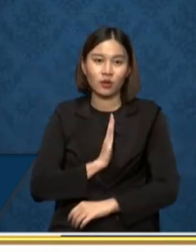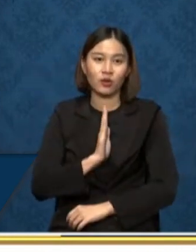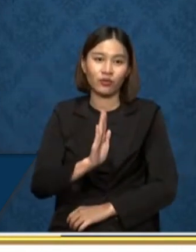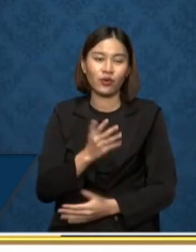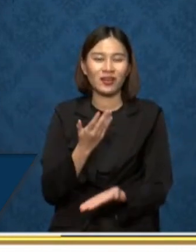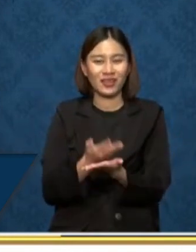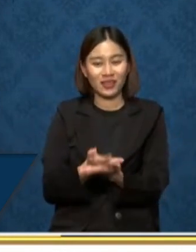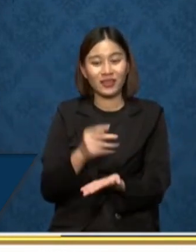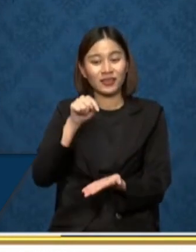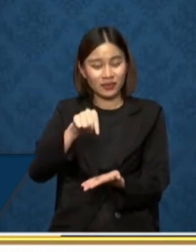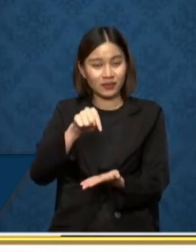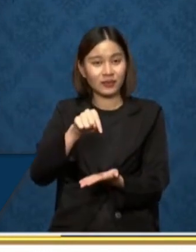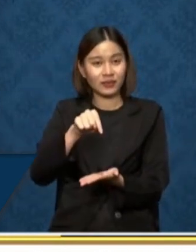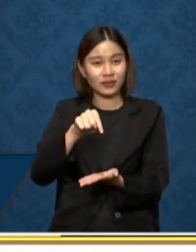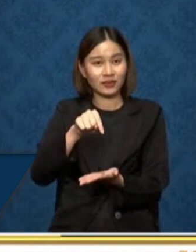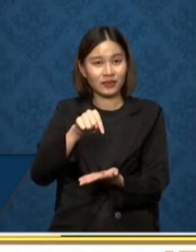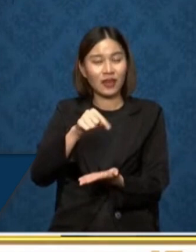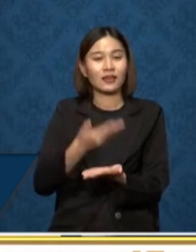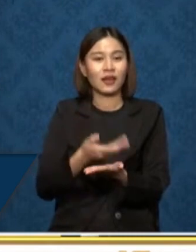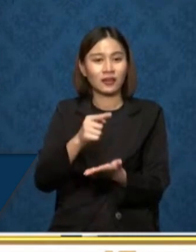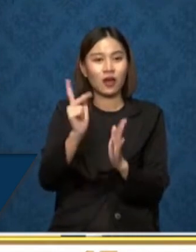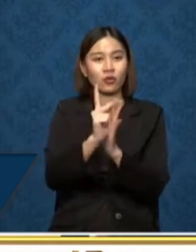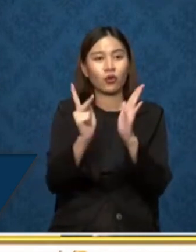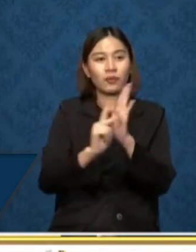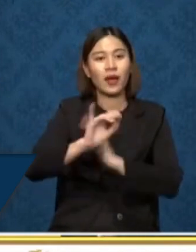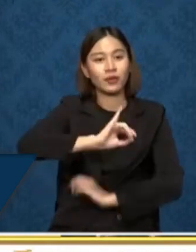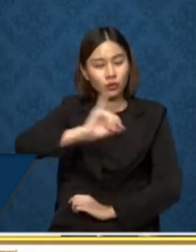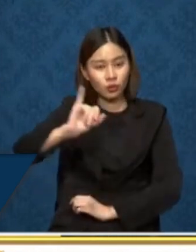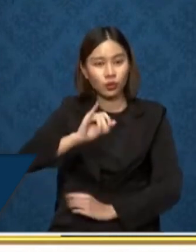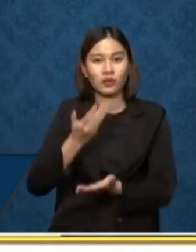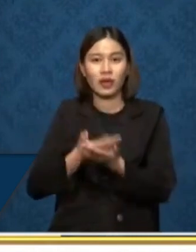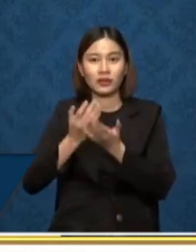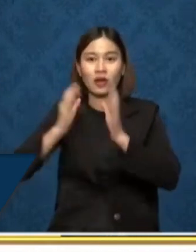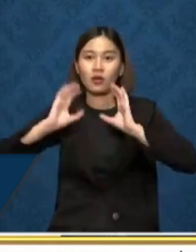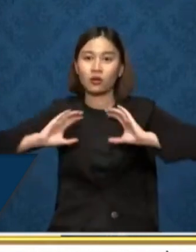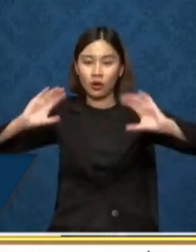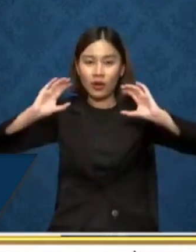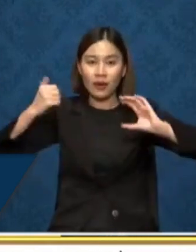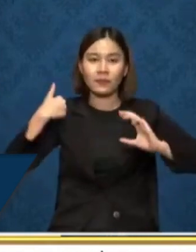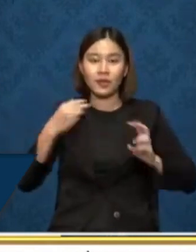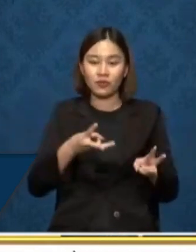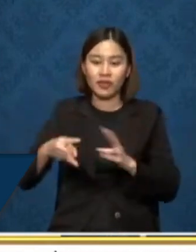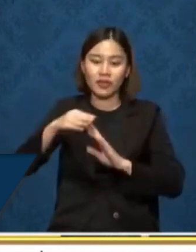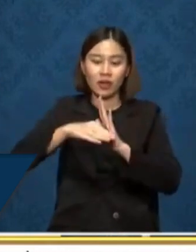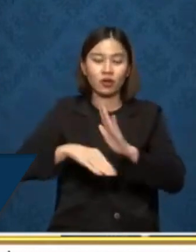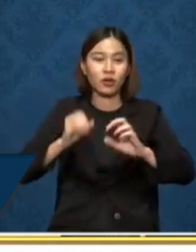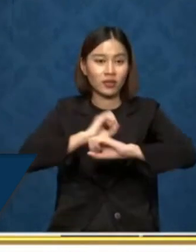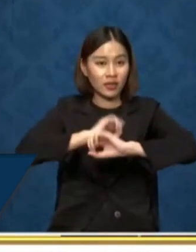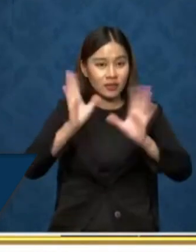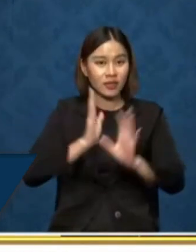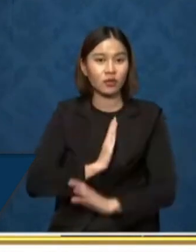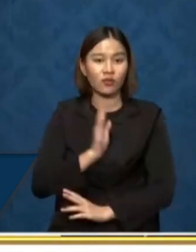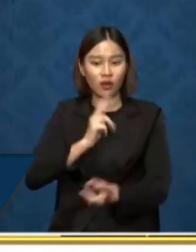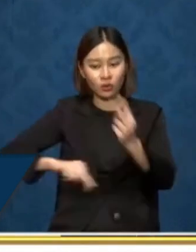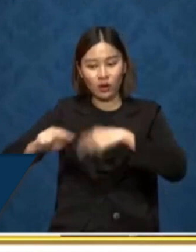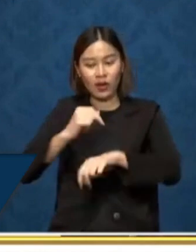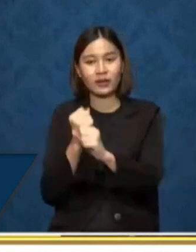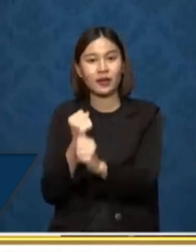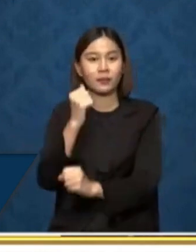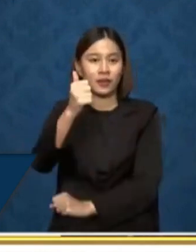ล่านี้ขึ้นมาอยู่บนโต๊ะให้มันเป็นรายได้ของรัฐเราควรมีแนวทางที่ชัดเจนตรงไปตรงมาตรวจสอบ